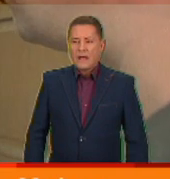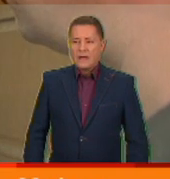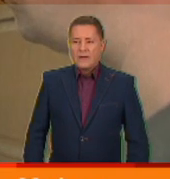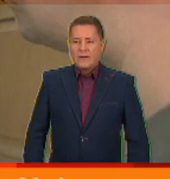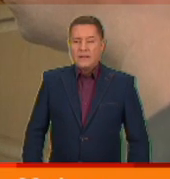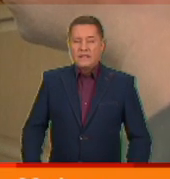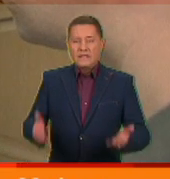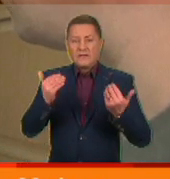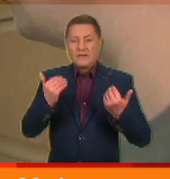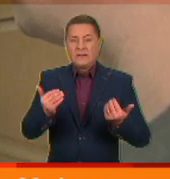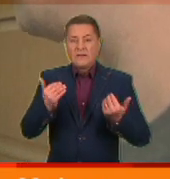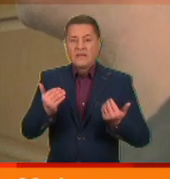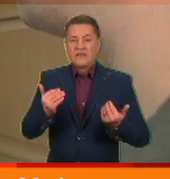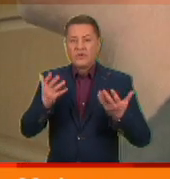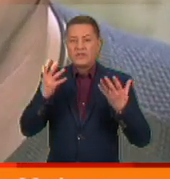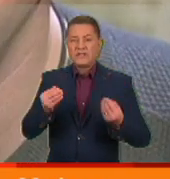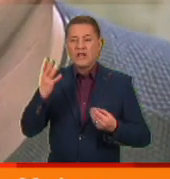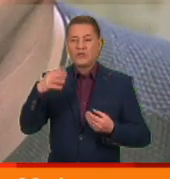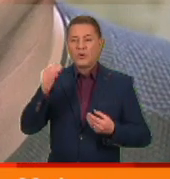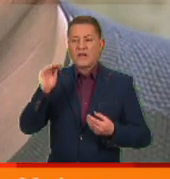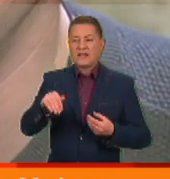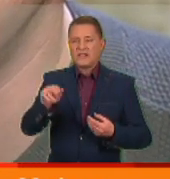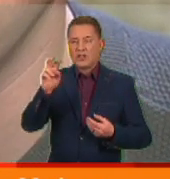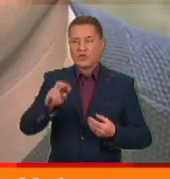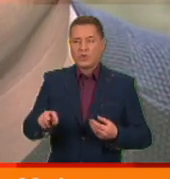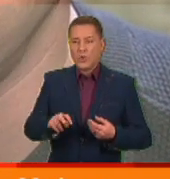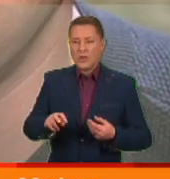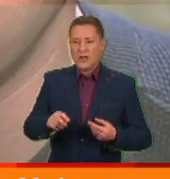На сьогоднішній день 40 тисяч доларів на протяжении,